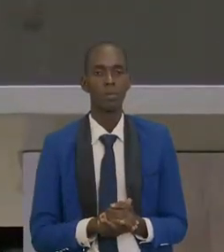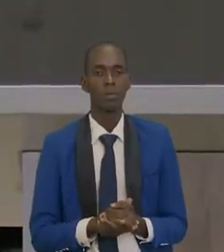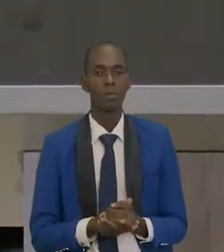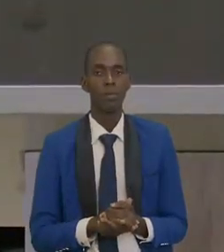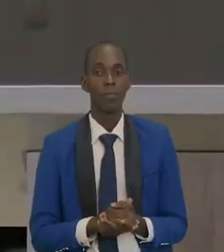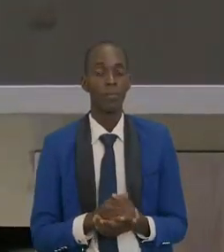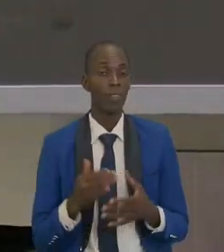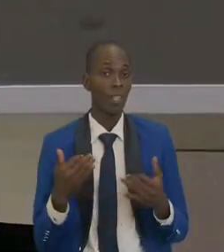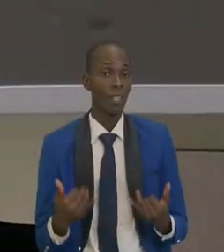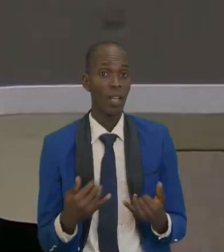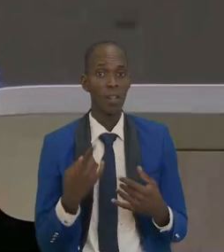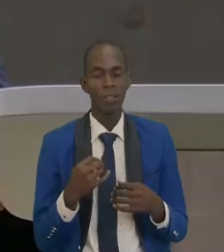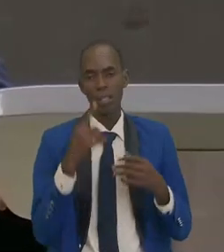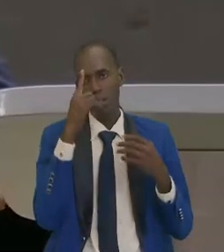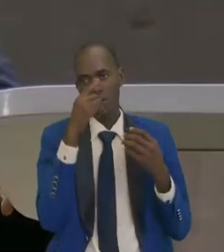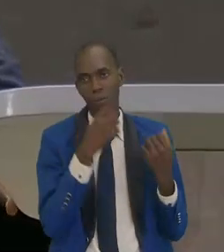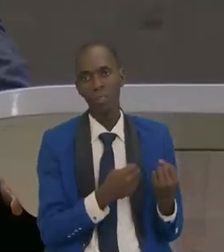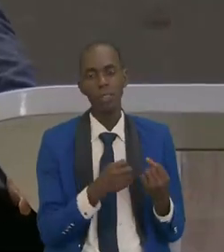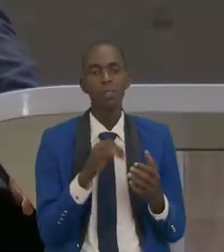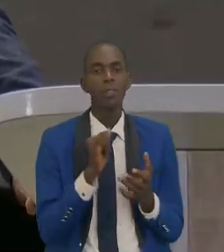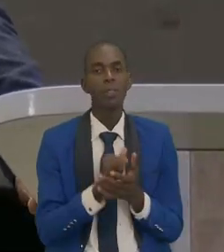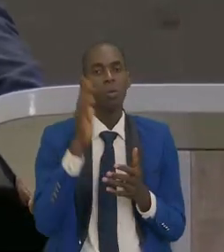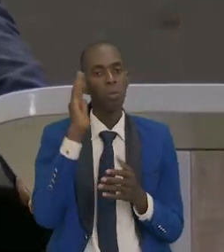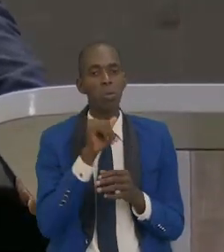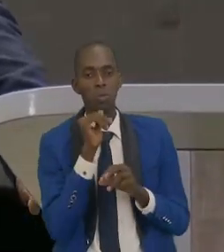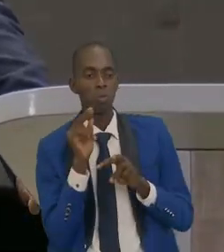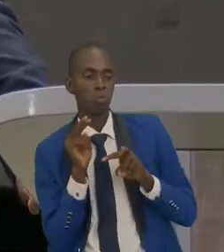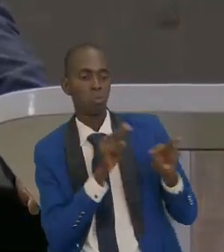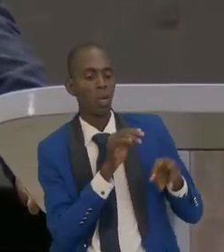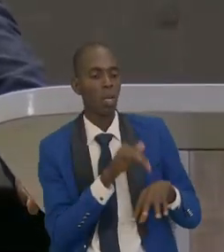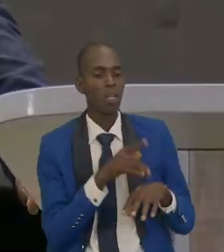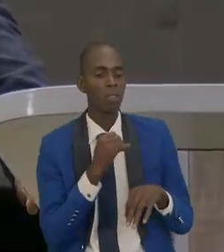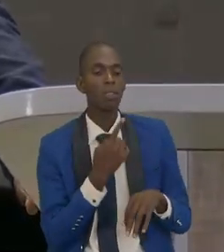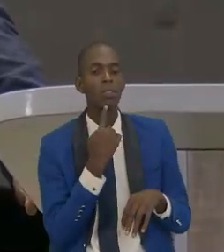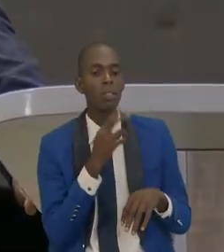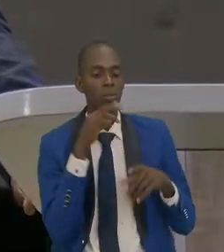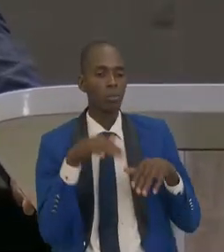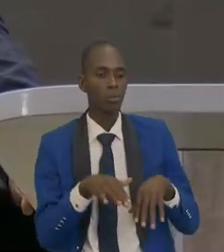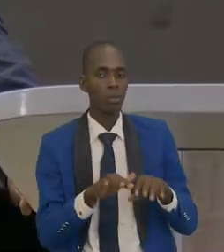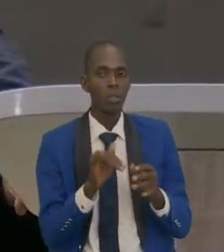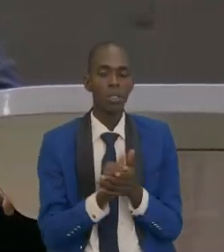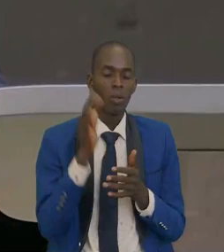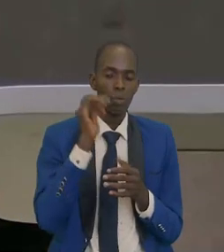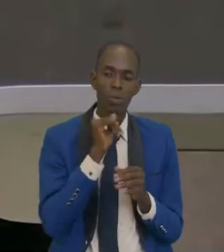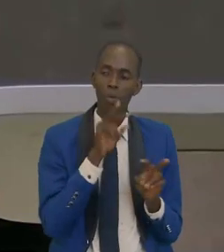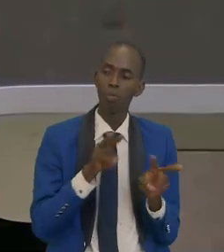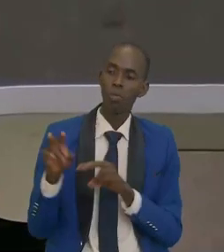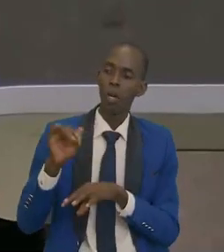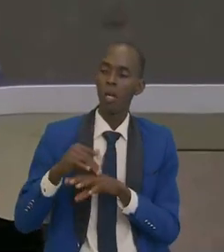Ça, c'est la foi. Qui ne regarde pas la mer. Qui ne regarde pas les